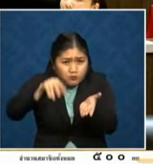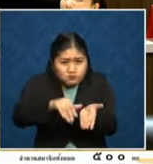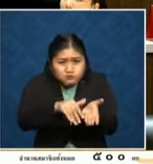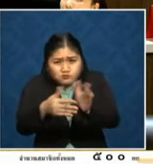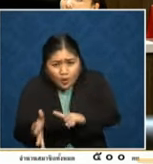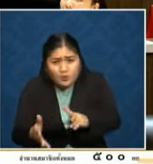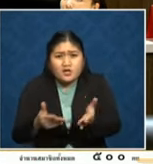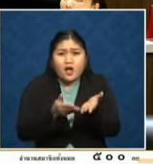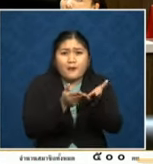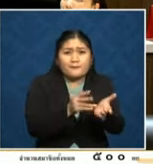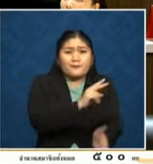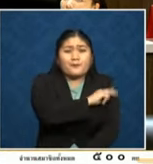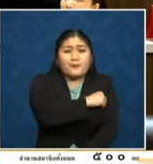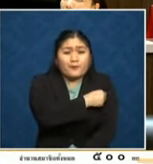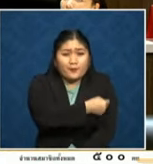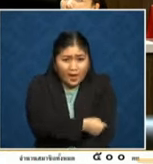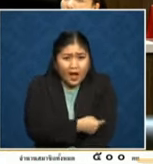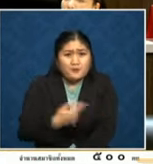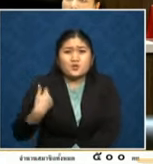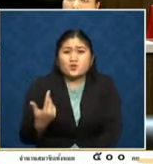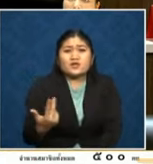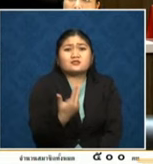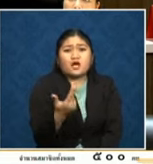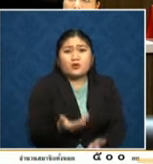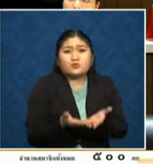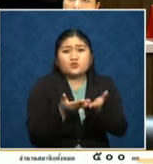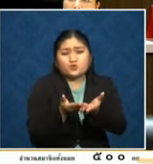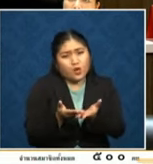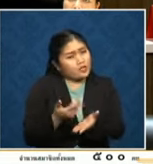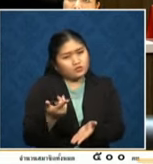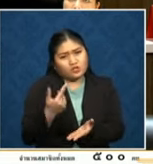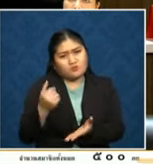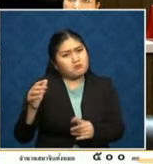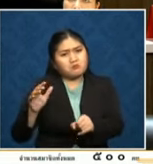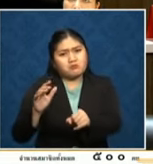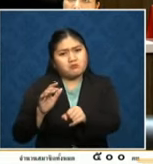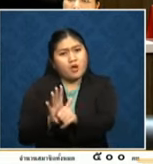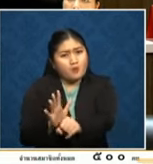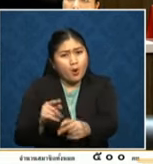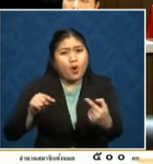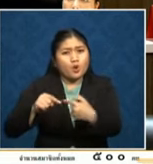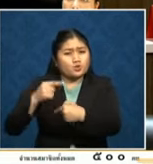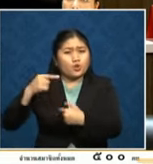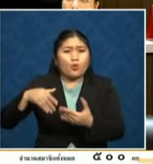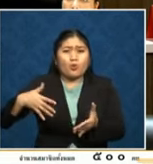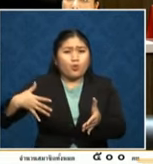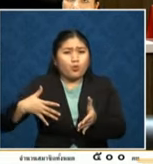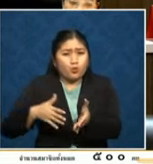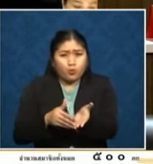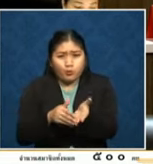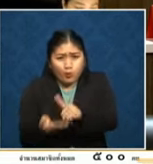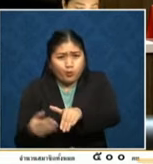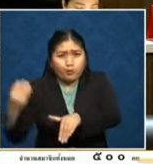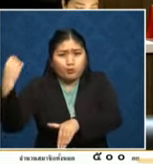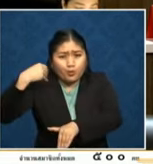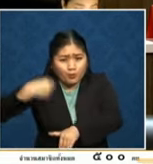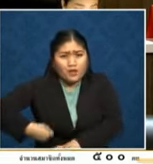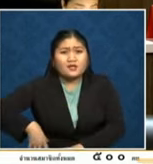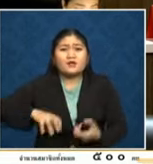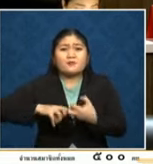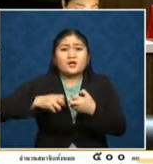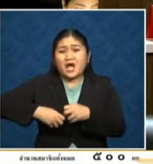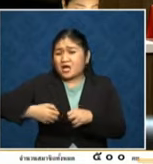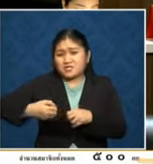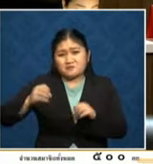3ลำค่ะที่คอยอำนวยความสะดวกแน่นอนว่าไม่เพียงพอต่อเหตุที่เกิดขึ้นในแต่ละวันนะคะและเรื่องที่ไม่ควรเป็นปัญหา